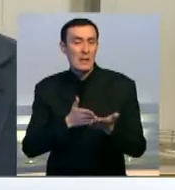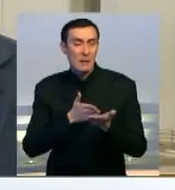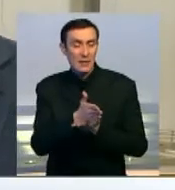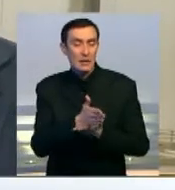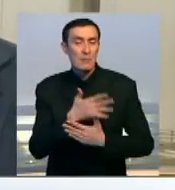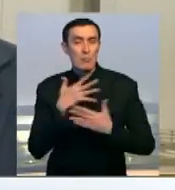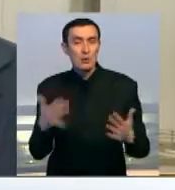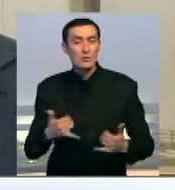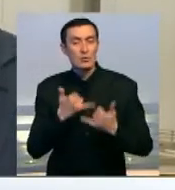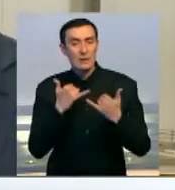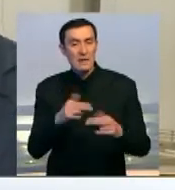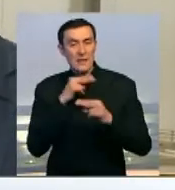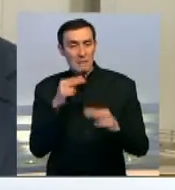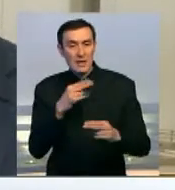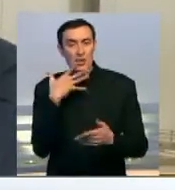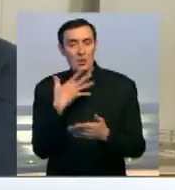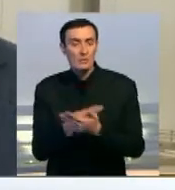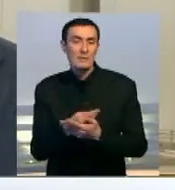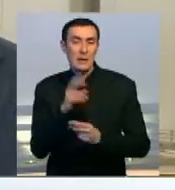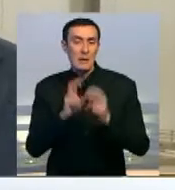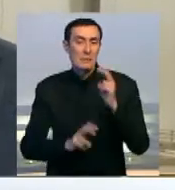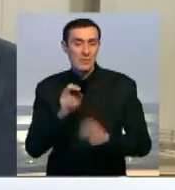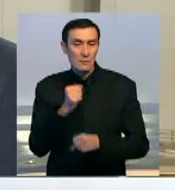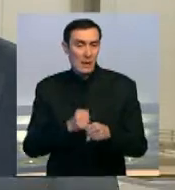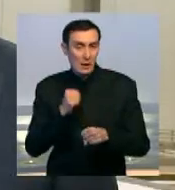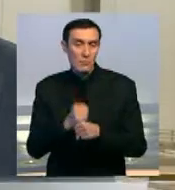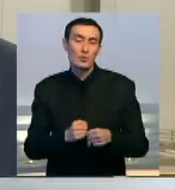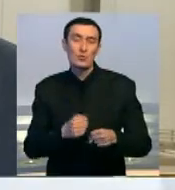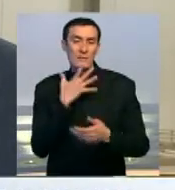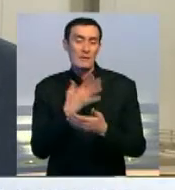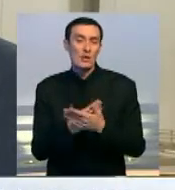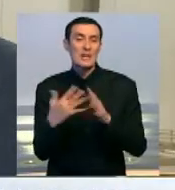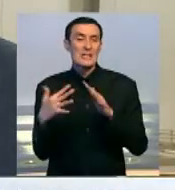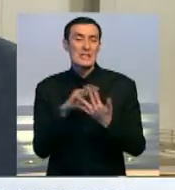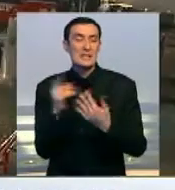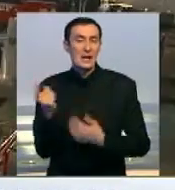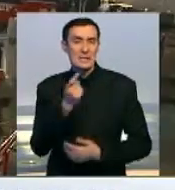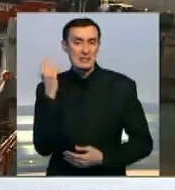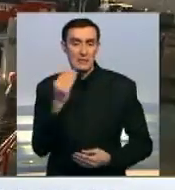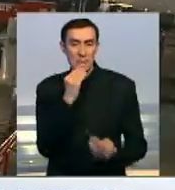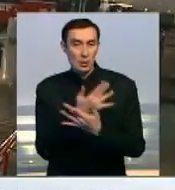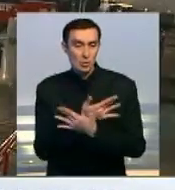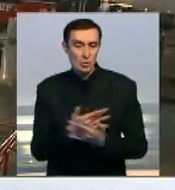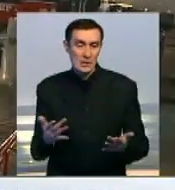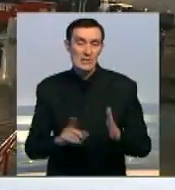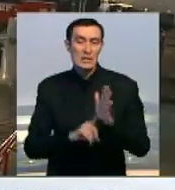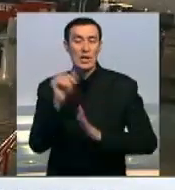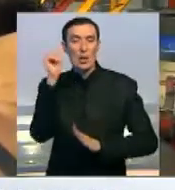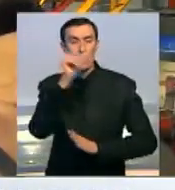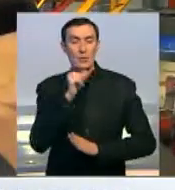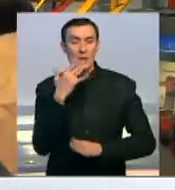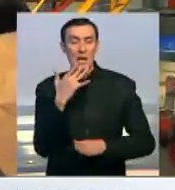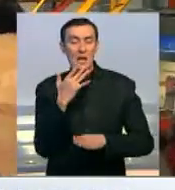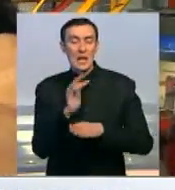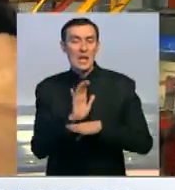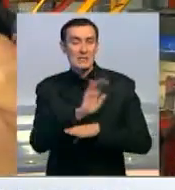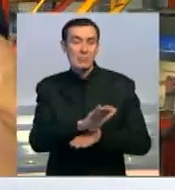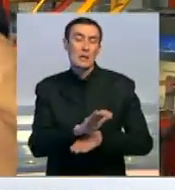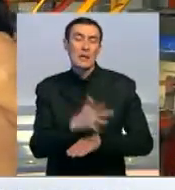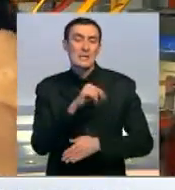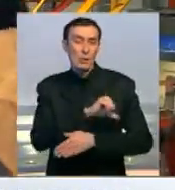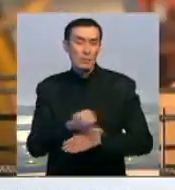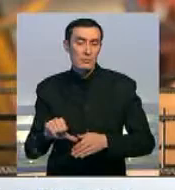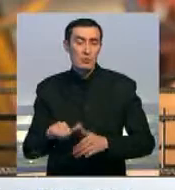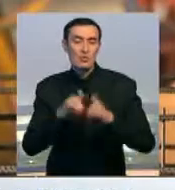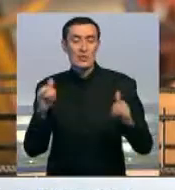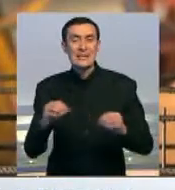внимания уделяем на переработку промышленного производства, переработку сельскохозяйственной продукции. С начала года доля экспортируемой из региона продукции